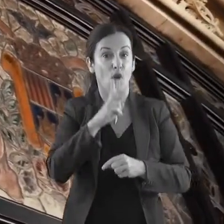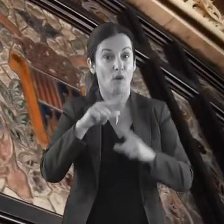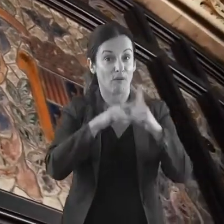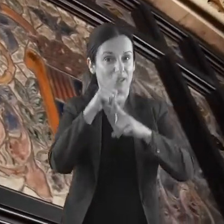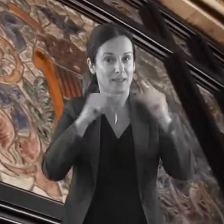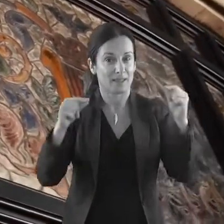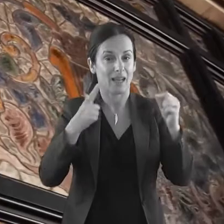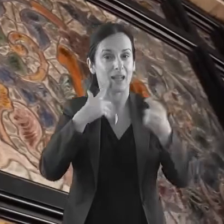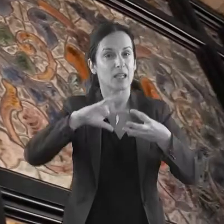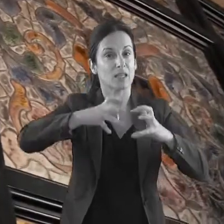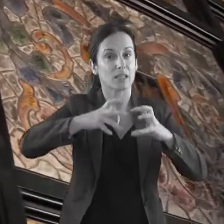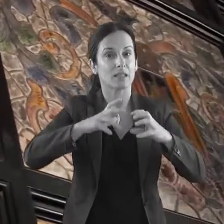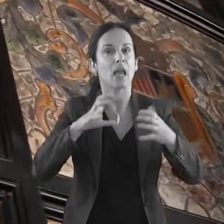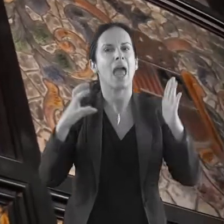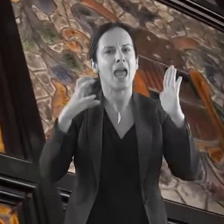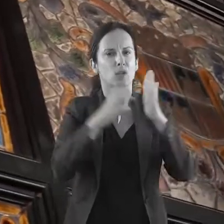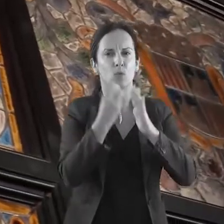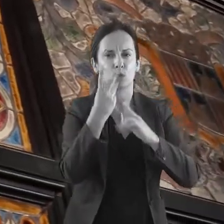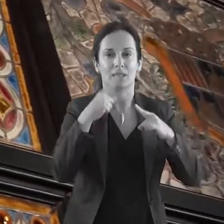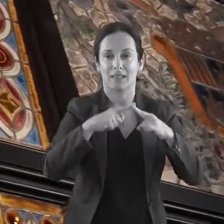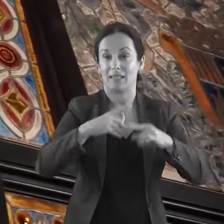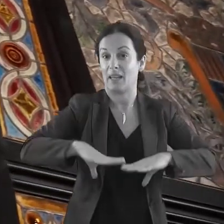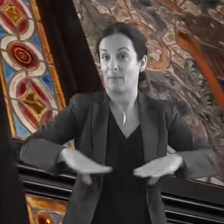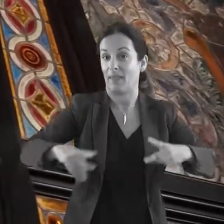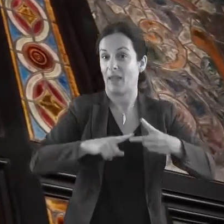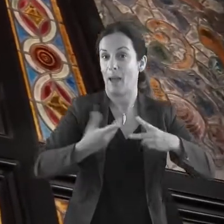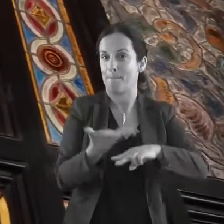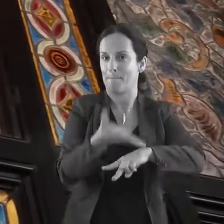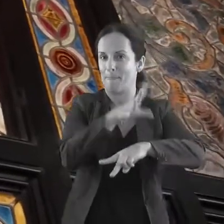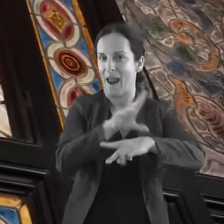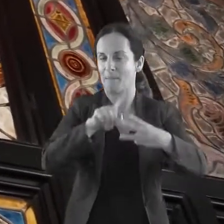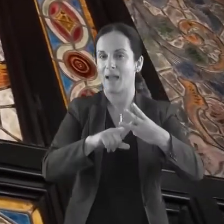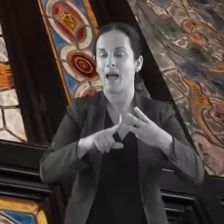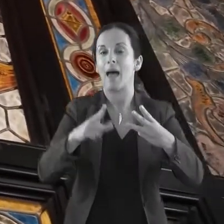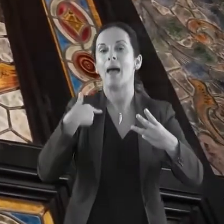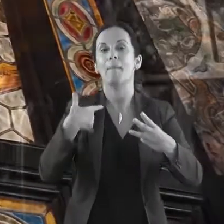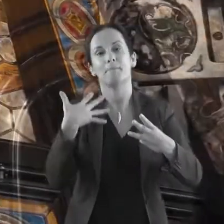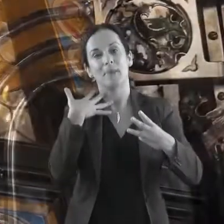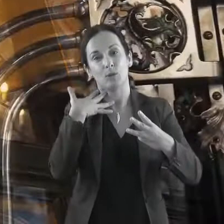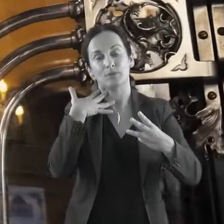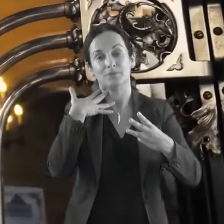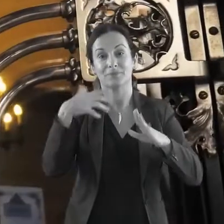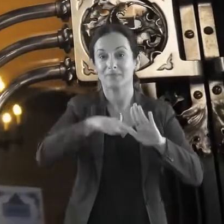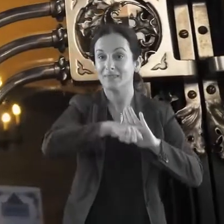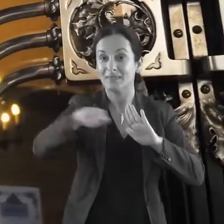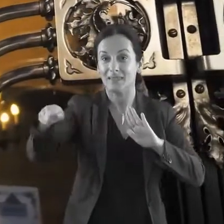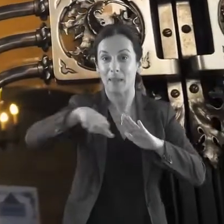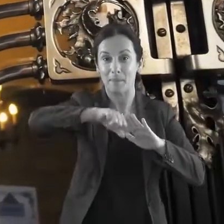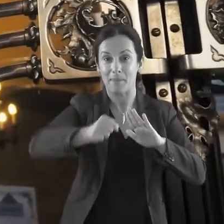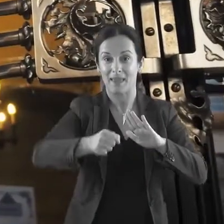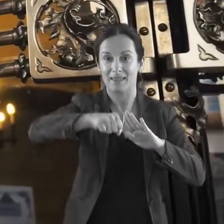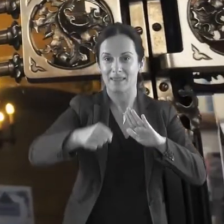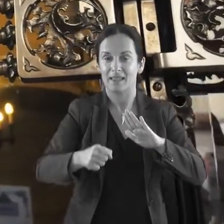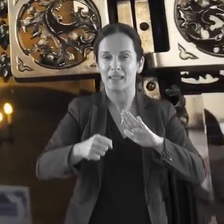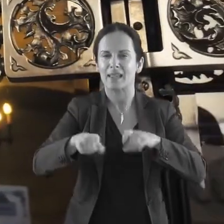d'Eivissa, Palma i Mahó. Per obrir-la, hem d'usar un passamà metàl·lic d'estil modernista.